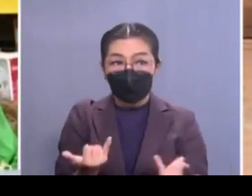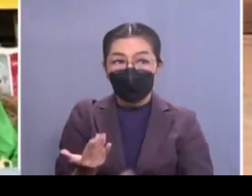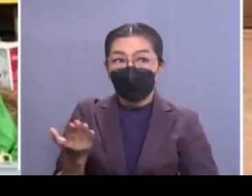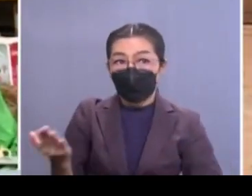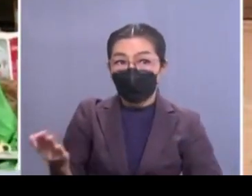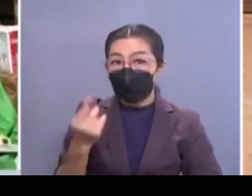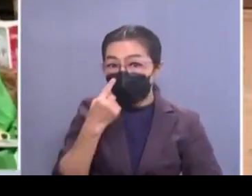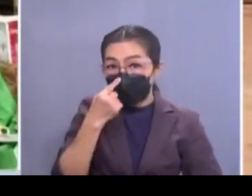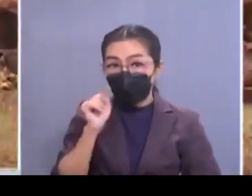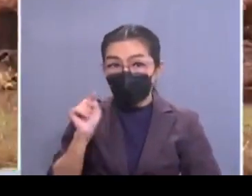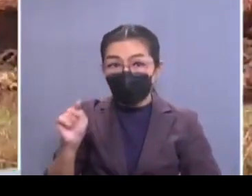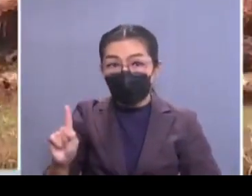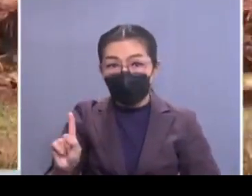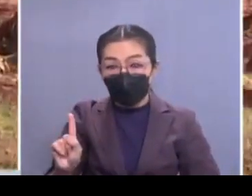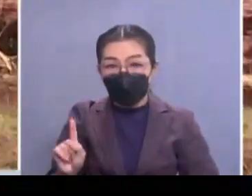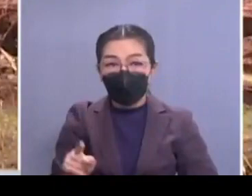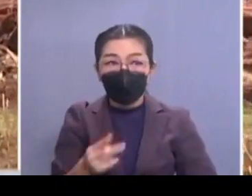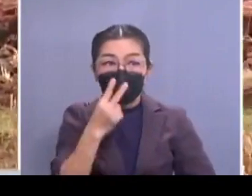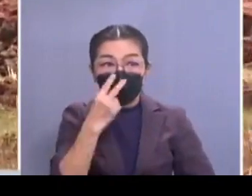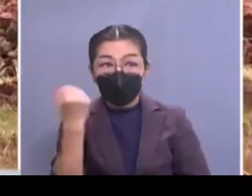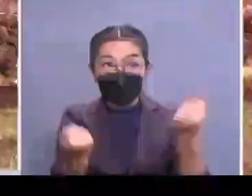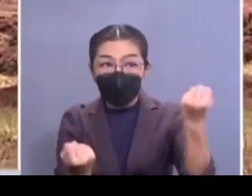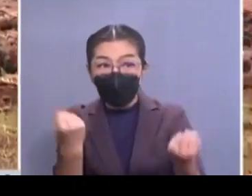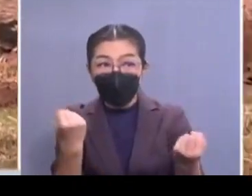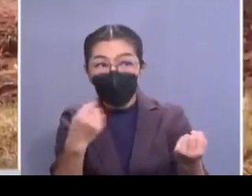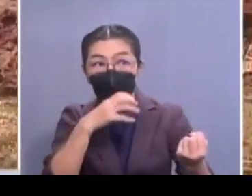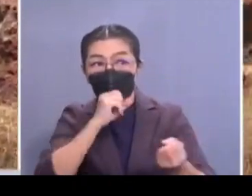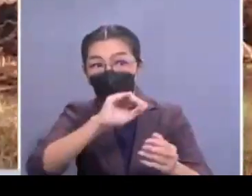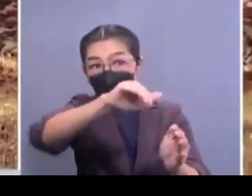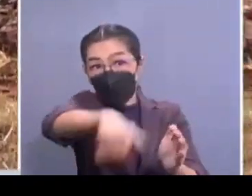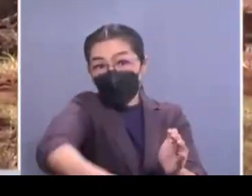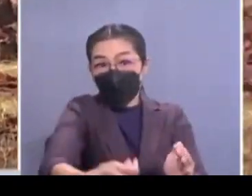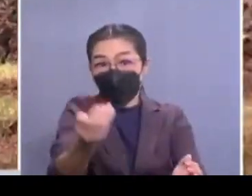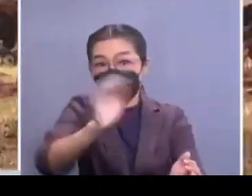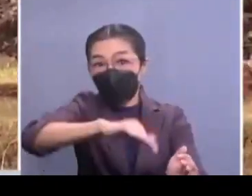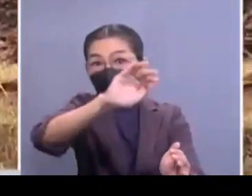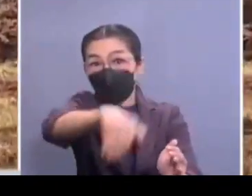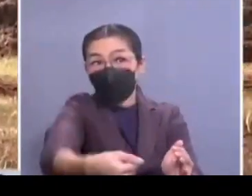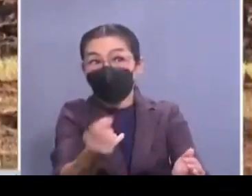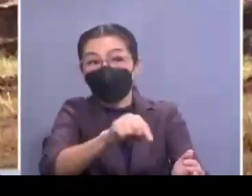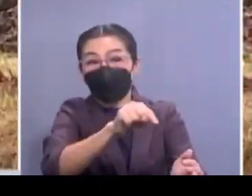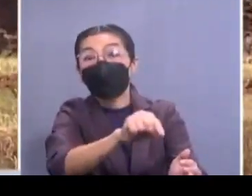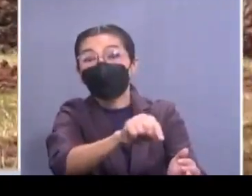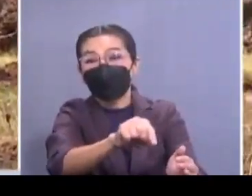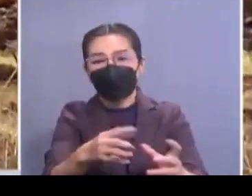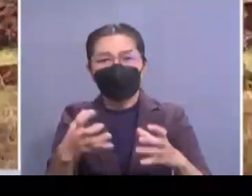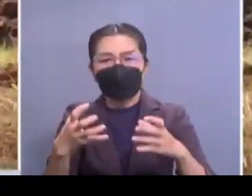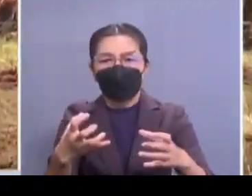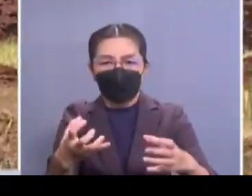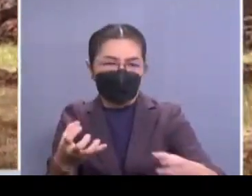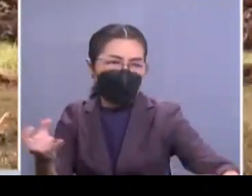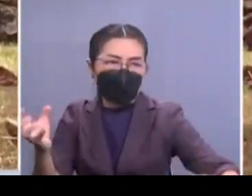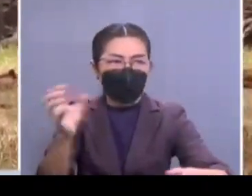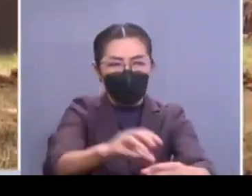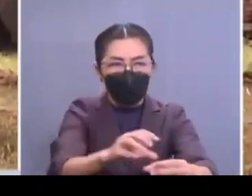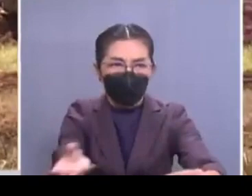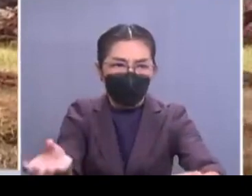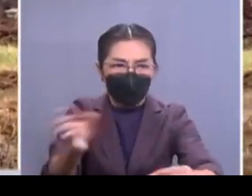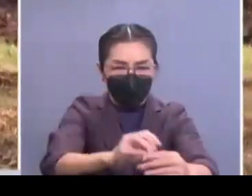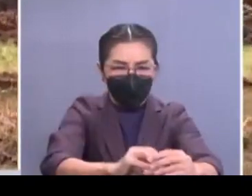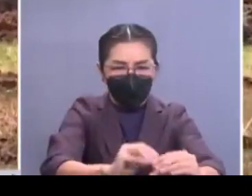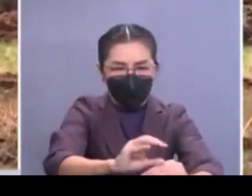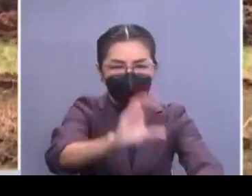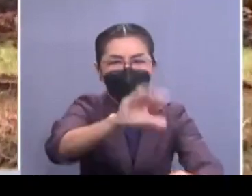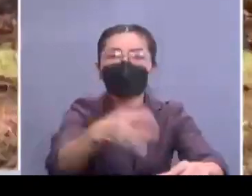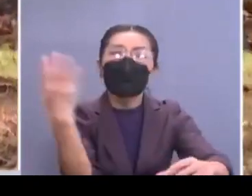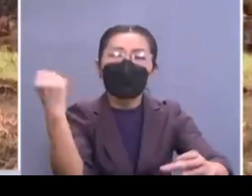คะก็คือถ้าเห็นตรงรถแบ็คโฮสีส้มๆนั่นแหละค่ะคือจุดที่มีการขนหินขนาดใหญ่มาวางนะคะกั้นแน